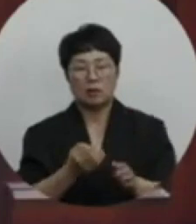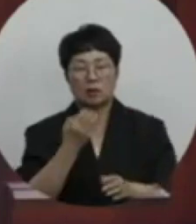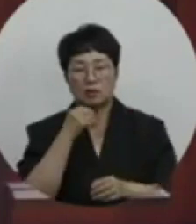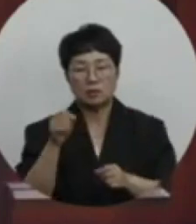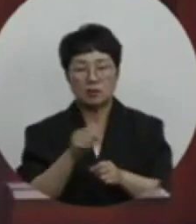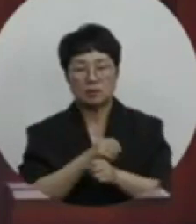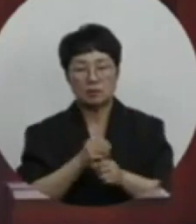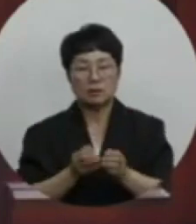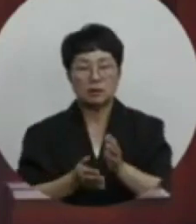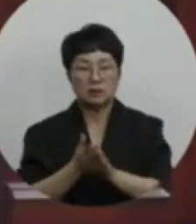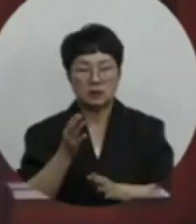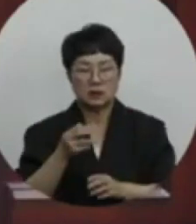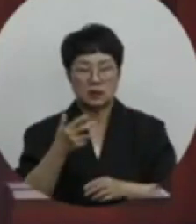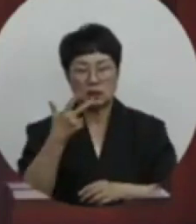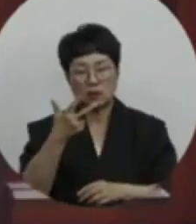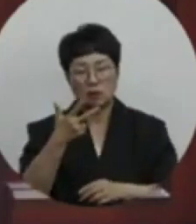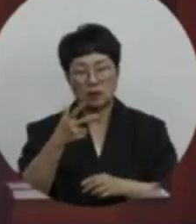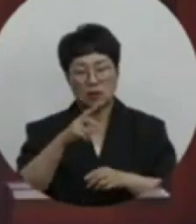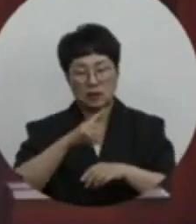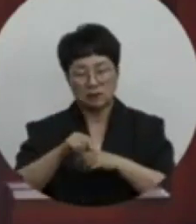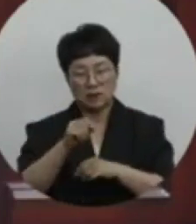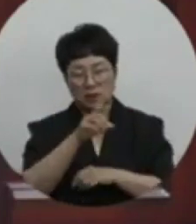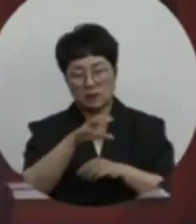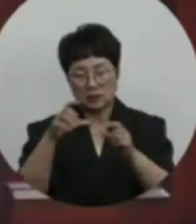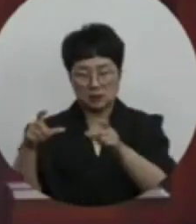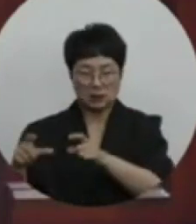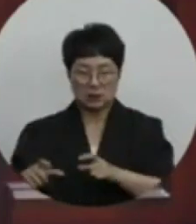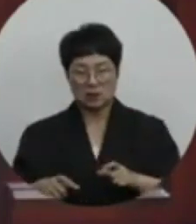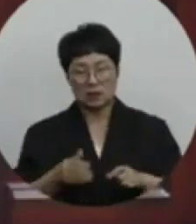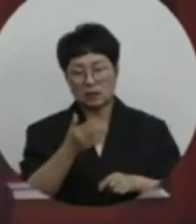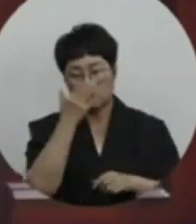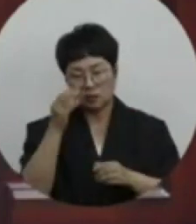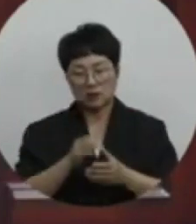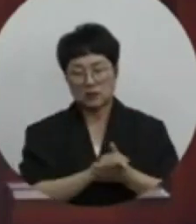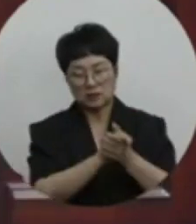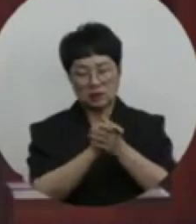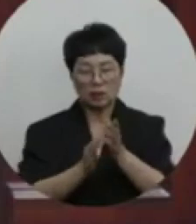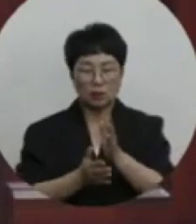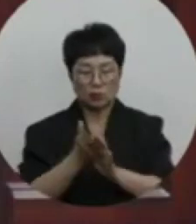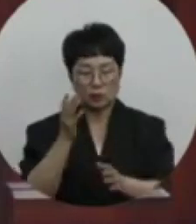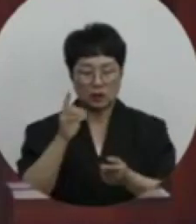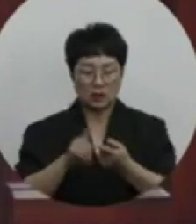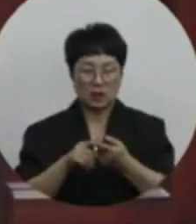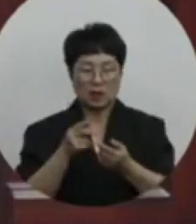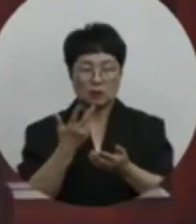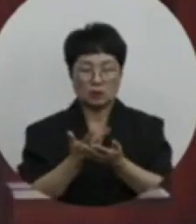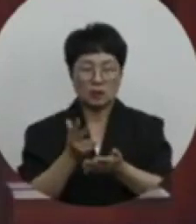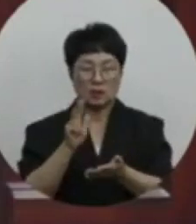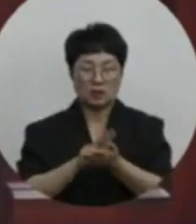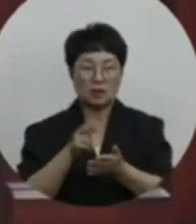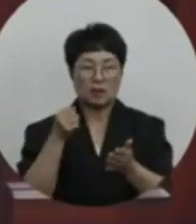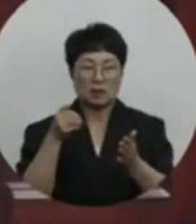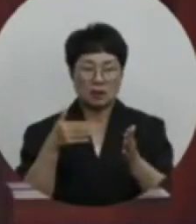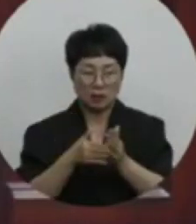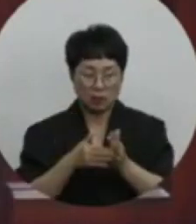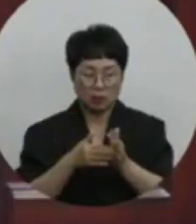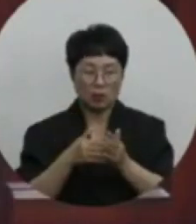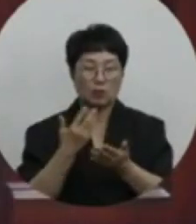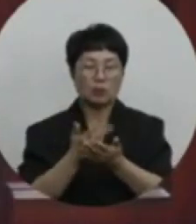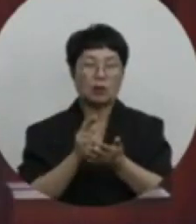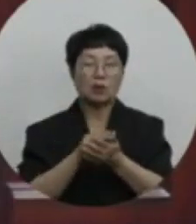비롯해 7개 지방자치단체에서 청년 친화도시에 대한 조례를 제정하였고 조례가